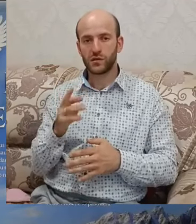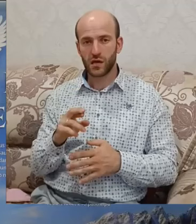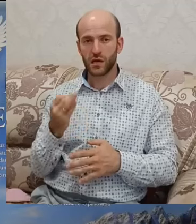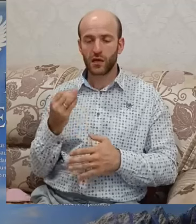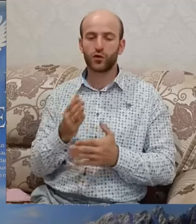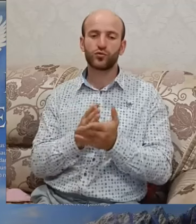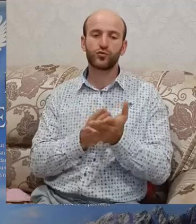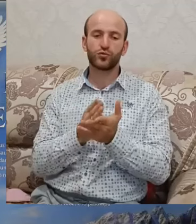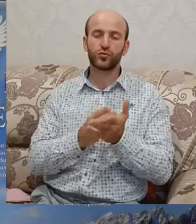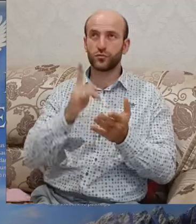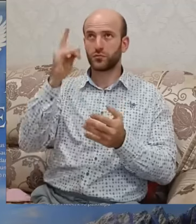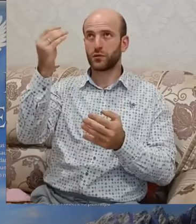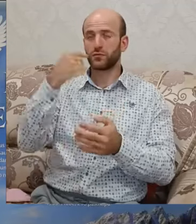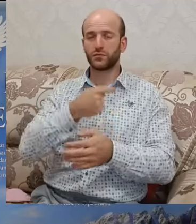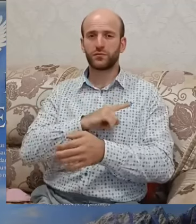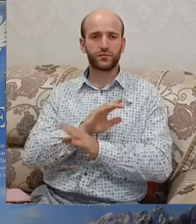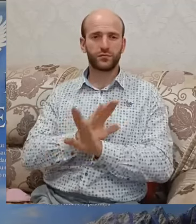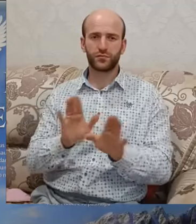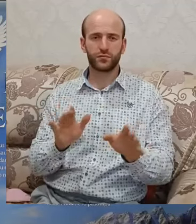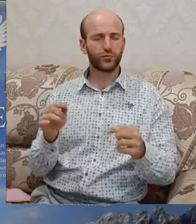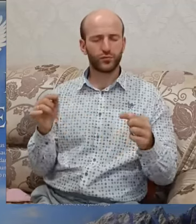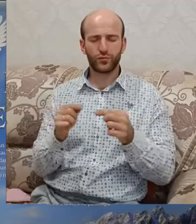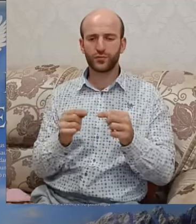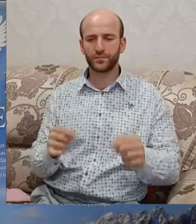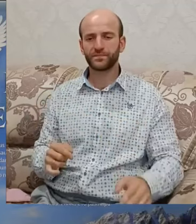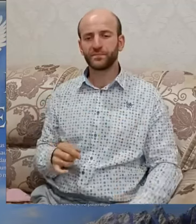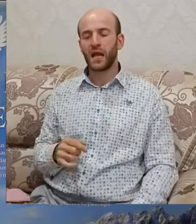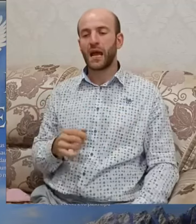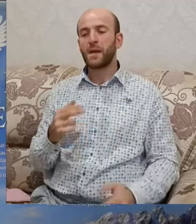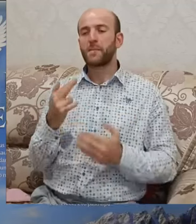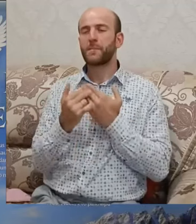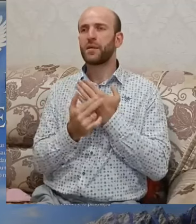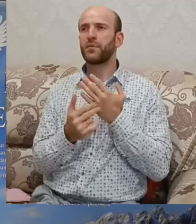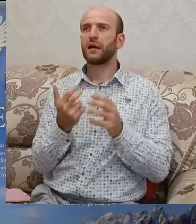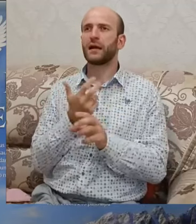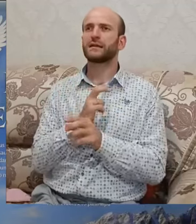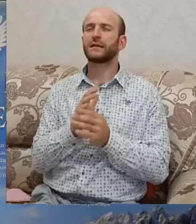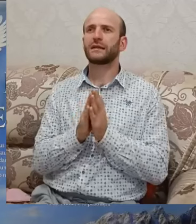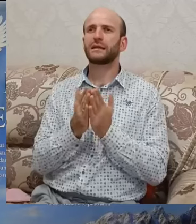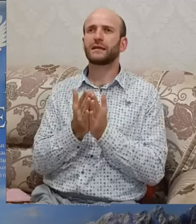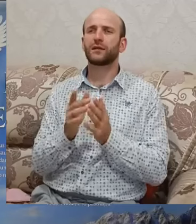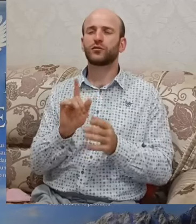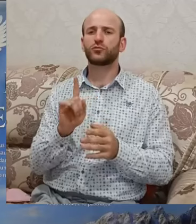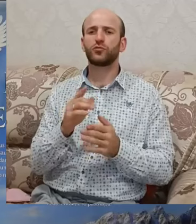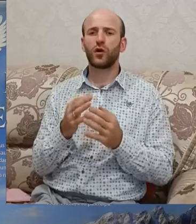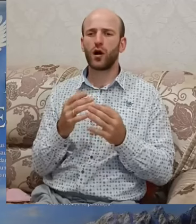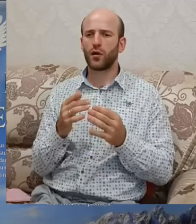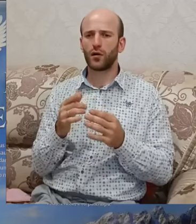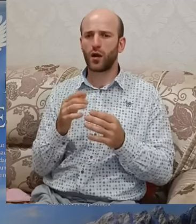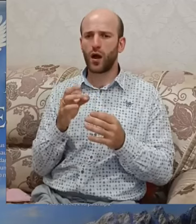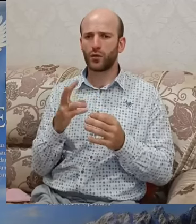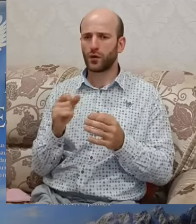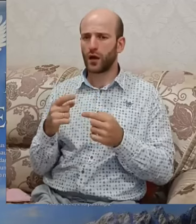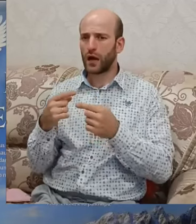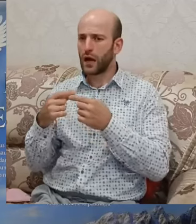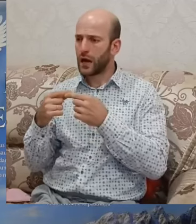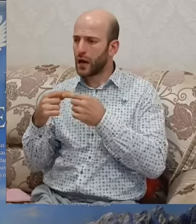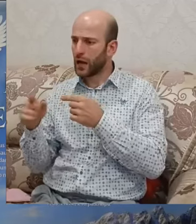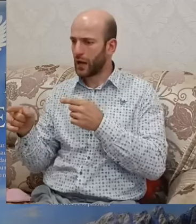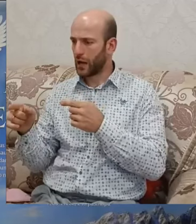Taigi Biblija yra knyga, kuri skiriasi nuo visų kitų šventų knygų. Так Библия это книга, которая отличается от всех других святых книг. Nėra tokios knygos kaip